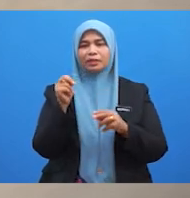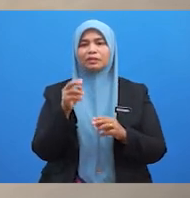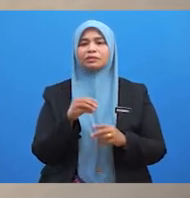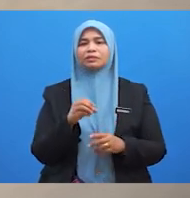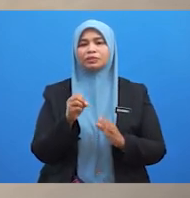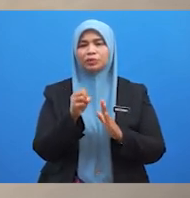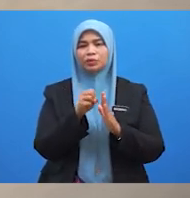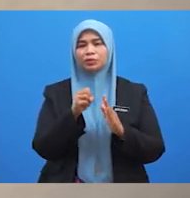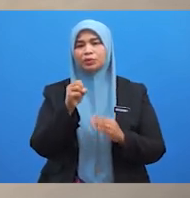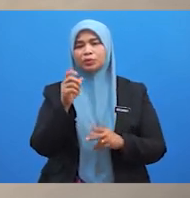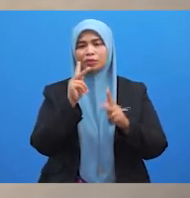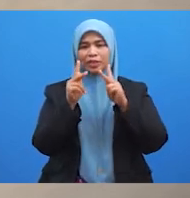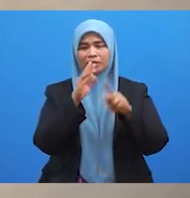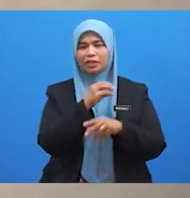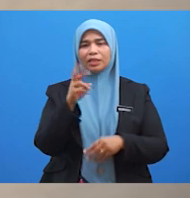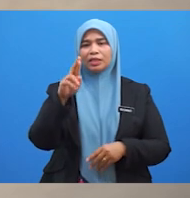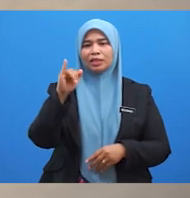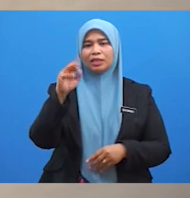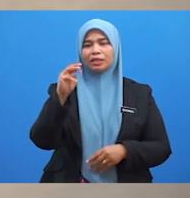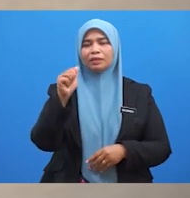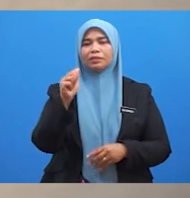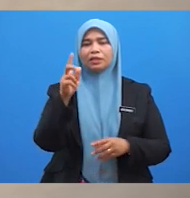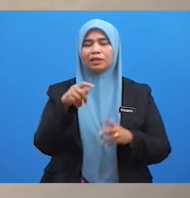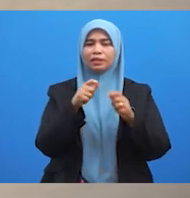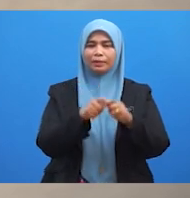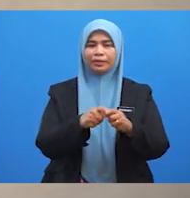suku kata dan rima yang tepat.